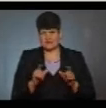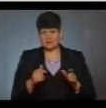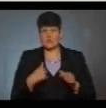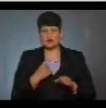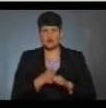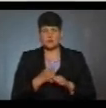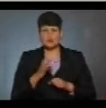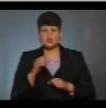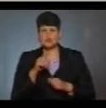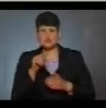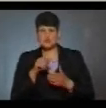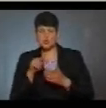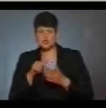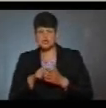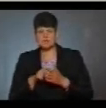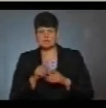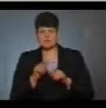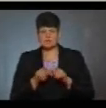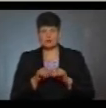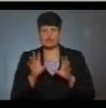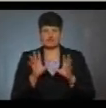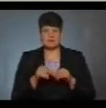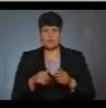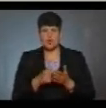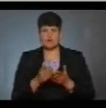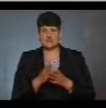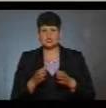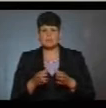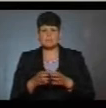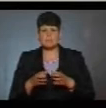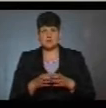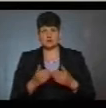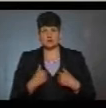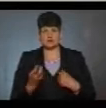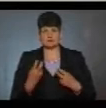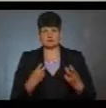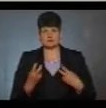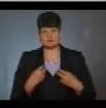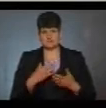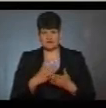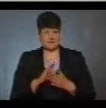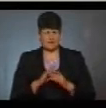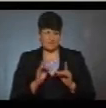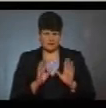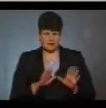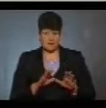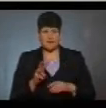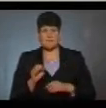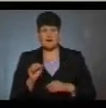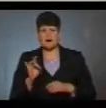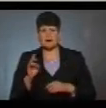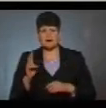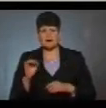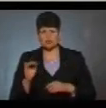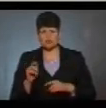соціологічні дослідження усім, без винятку, політичним партіям, які до нас звертаються. І не тільки. Маркетингові